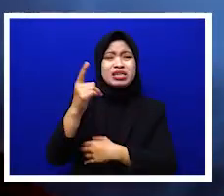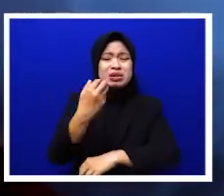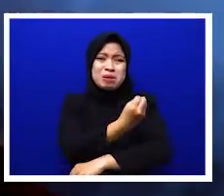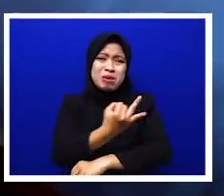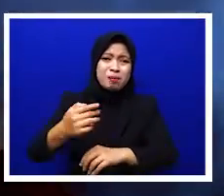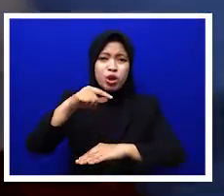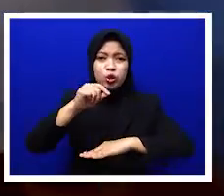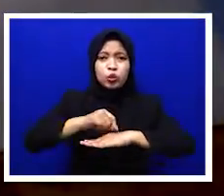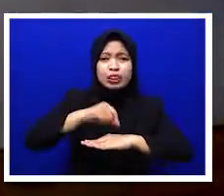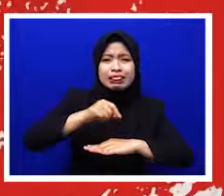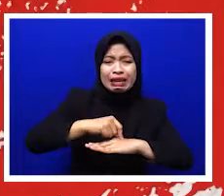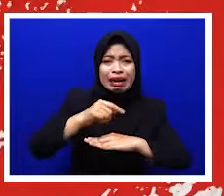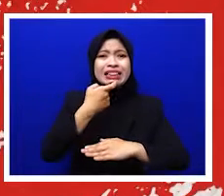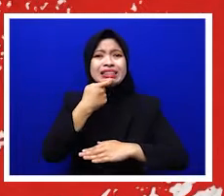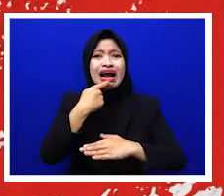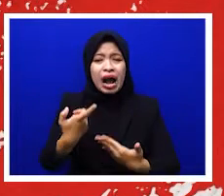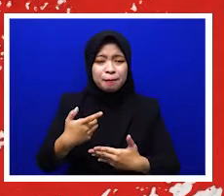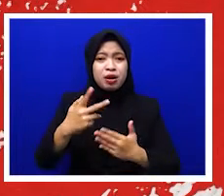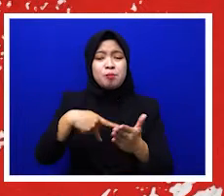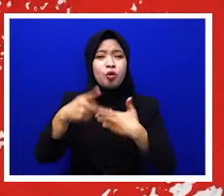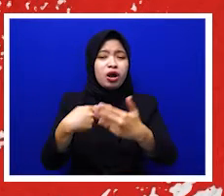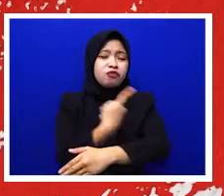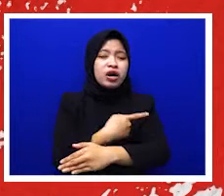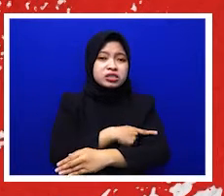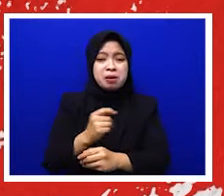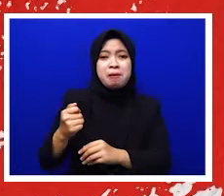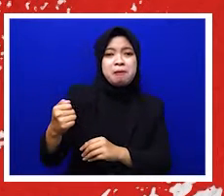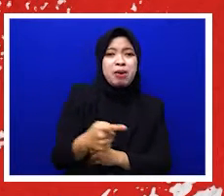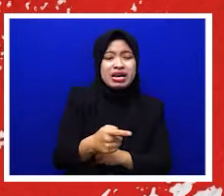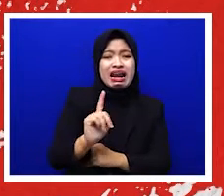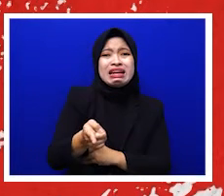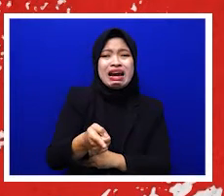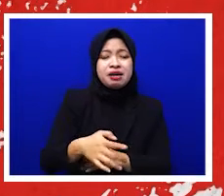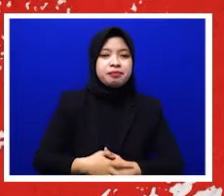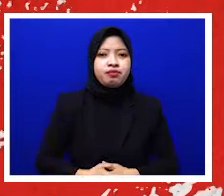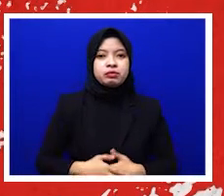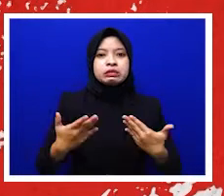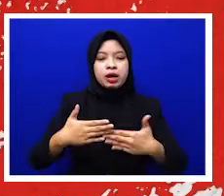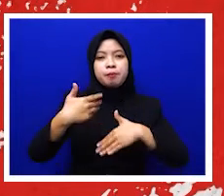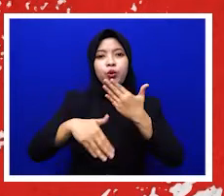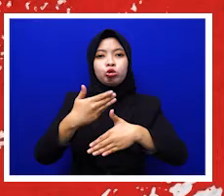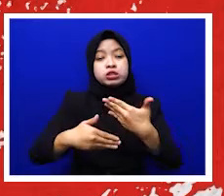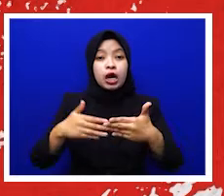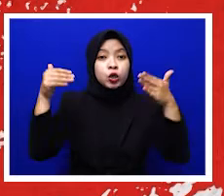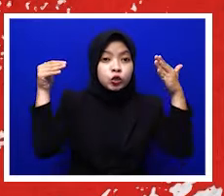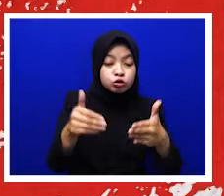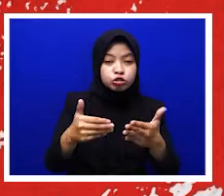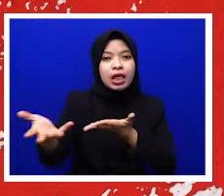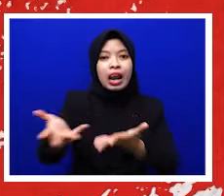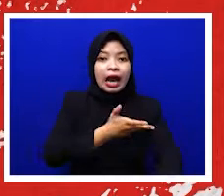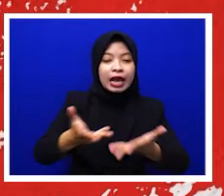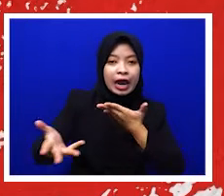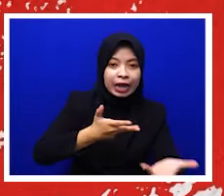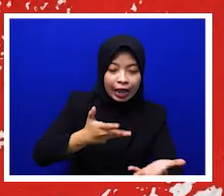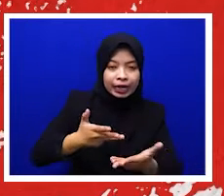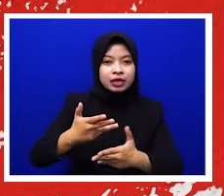media sosial Twitter unggahan pamflet tentang program vaksinasi berbayar yang digelar Speedlab Indonesia, sebuah perusahaan yang bergerak di bidang layanan